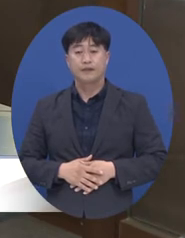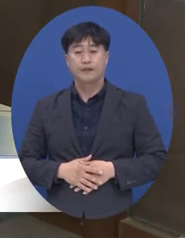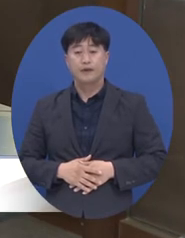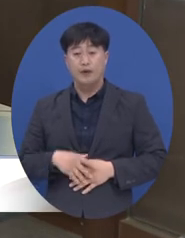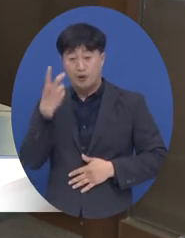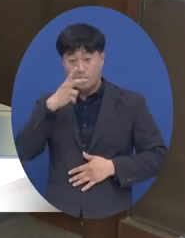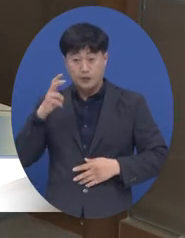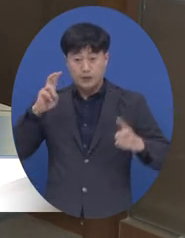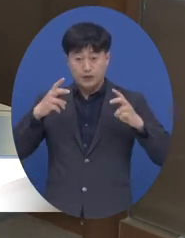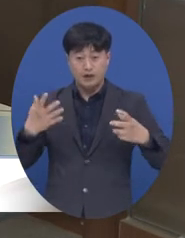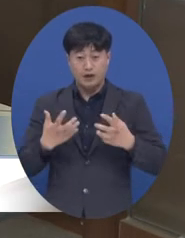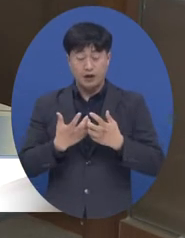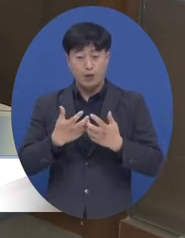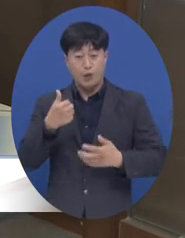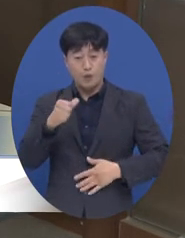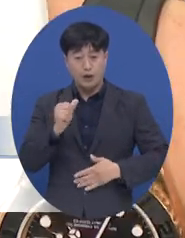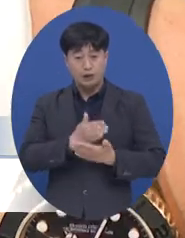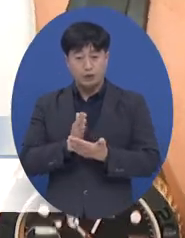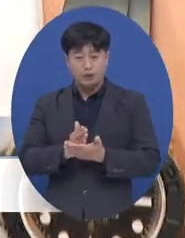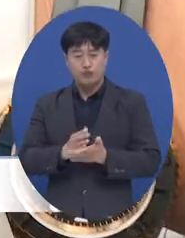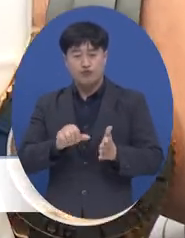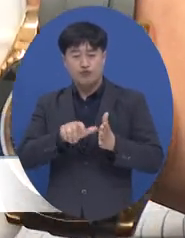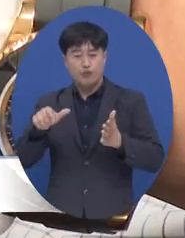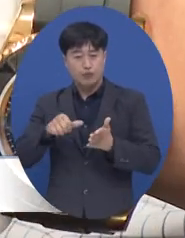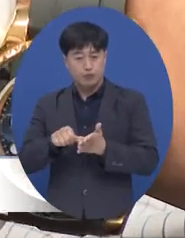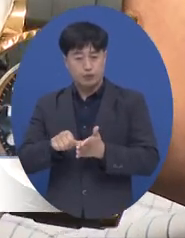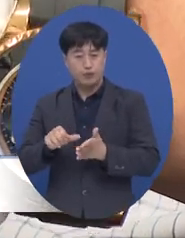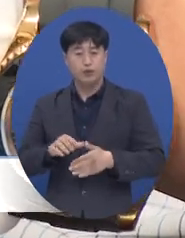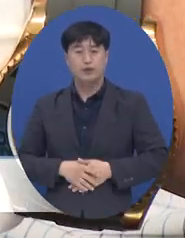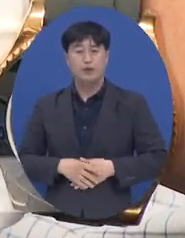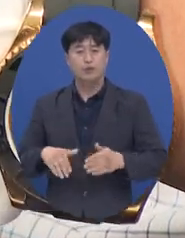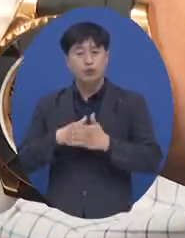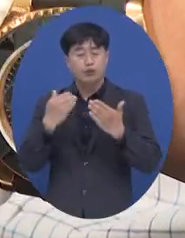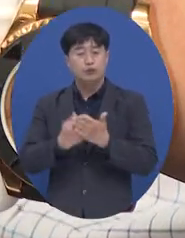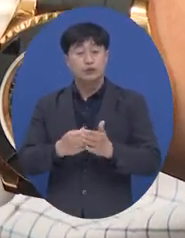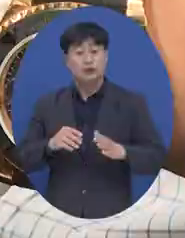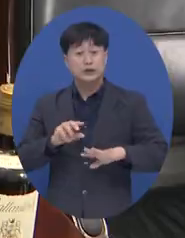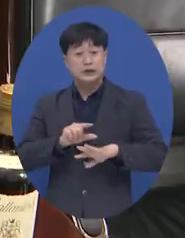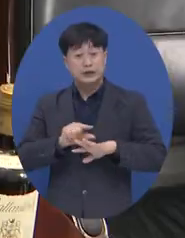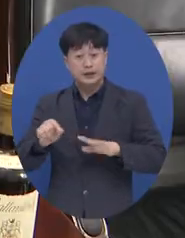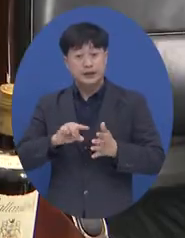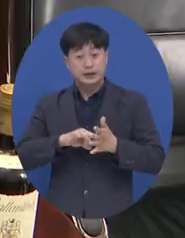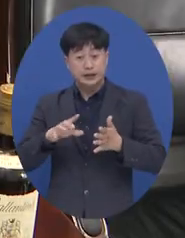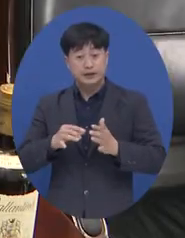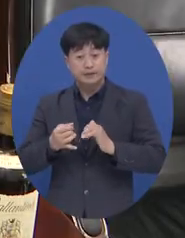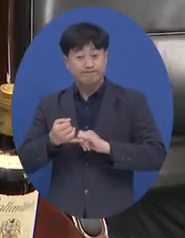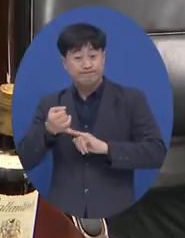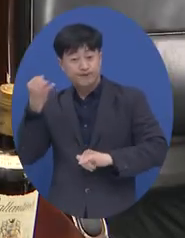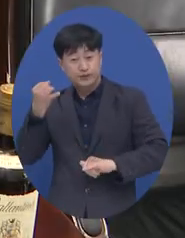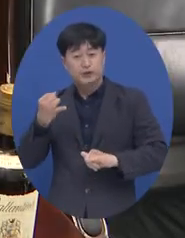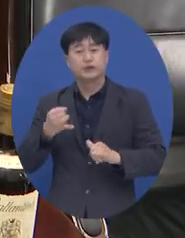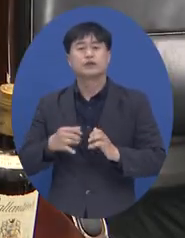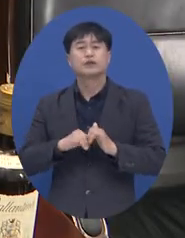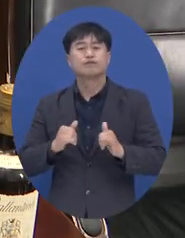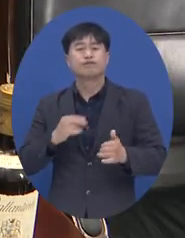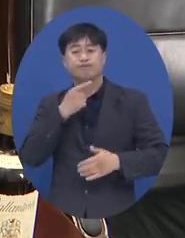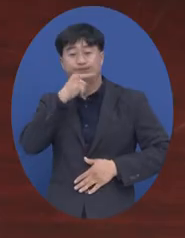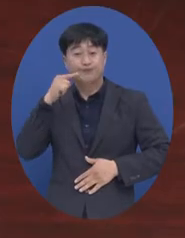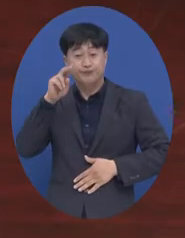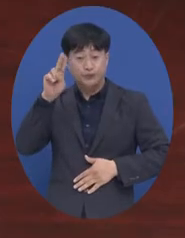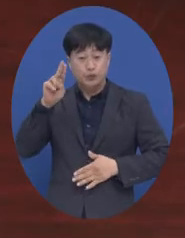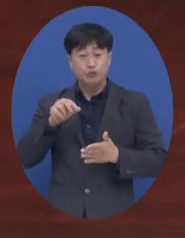감정 업체를 가르 채운 500건 의 이른바 명품들 모두 지방세 고액체납자 들로부터 하면 물품 드립니다